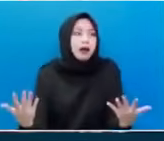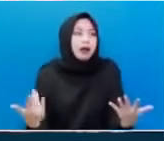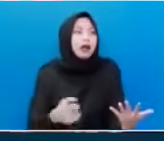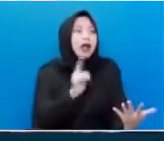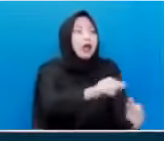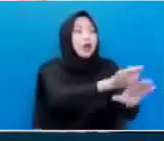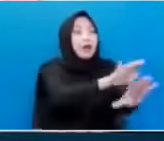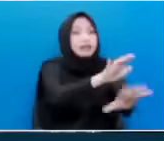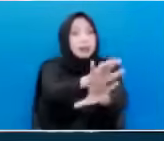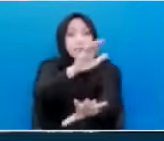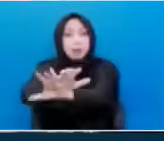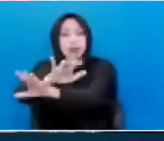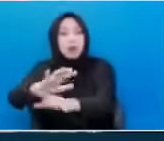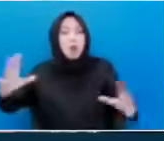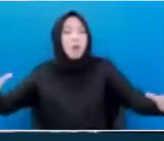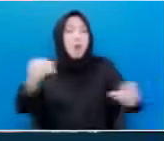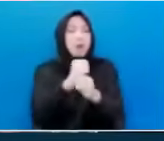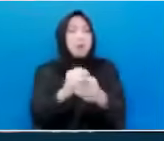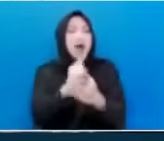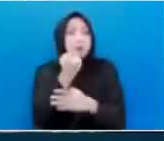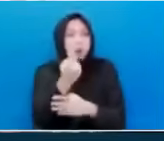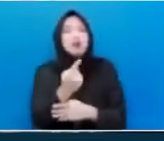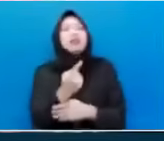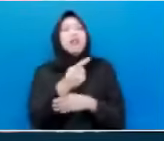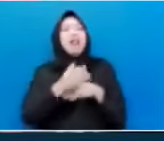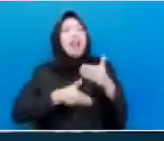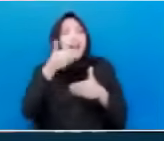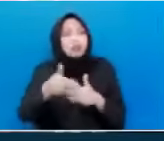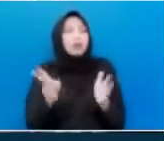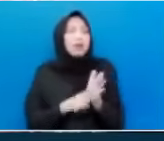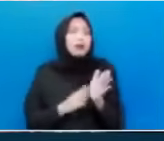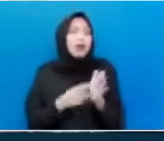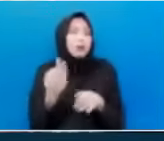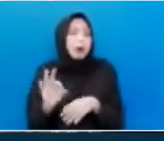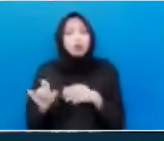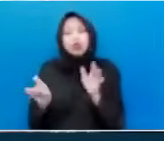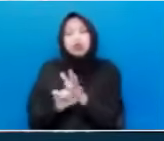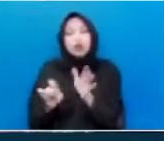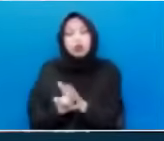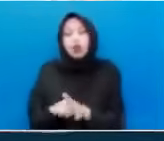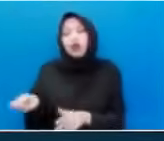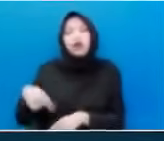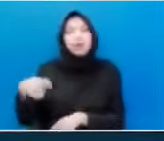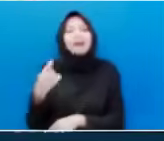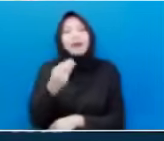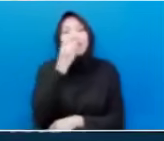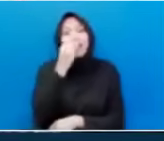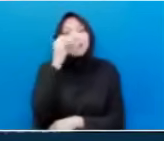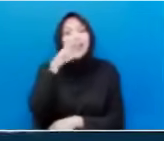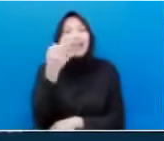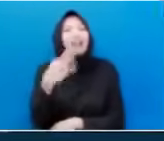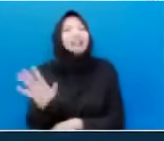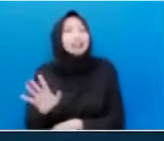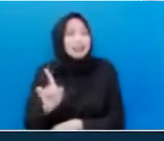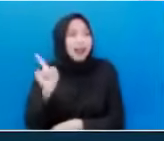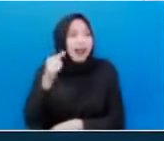digabungkan ee ada pertanyaan nih belum lagi nanti ada misalnya menteri ee makan siang gratis begitu ya kan sempat ada